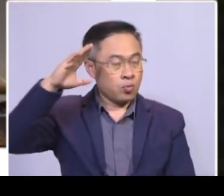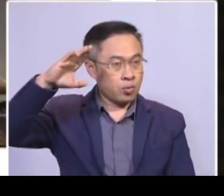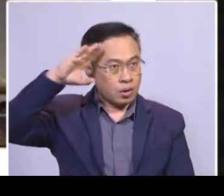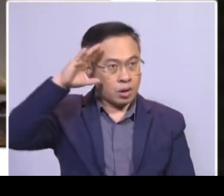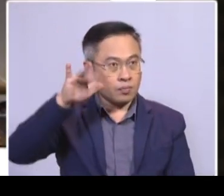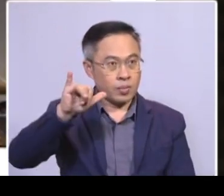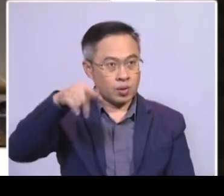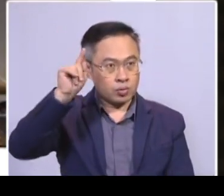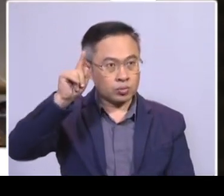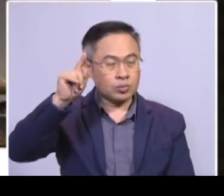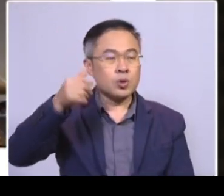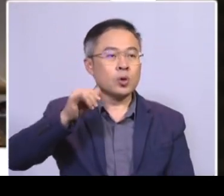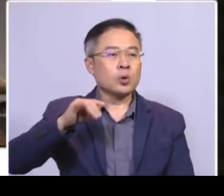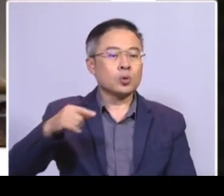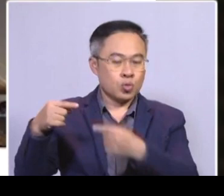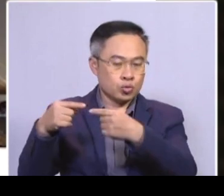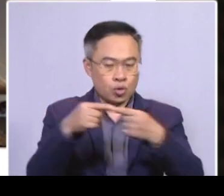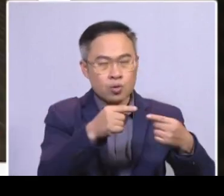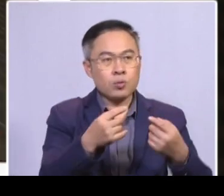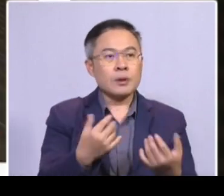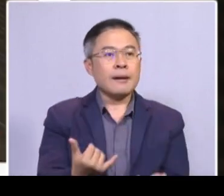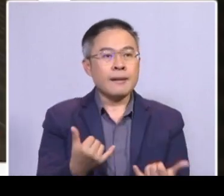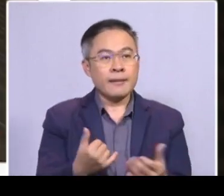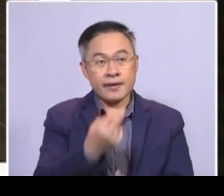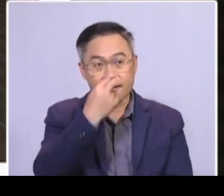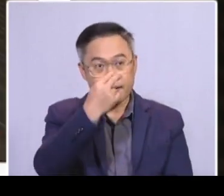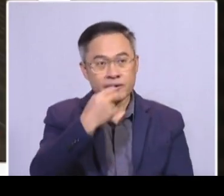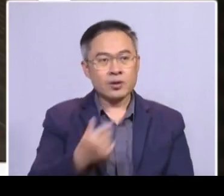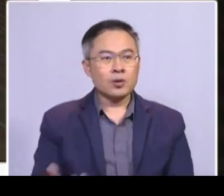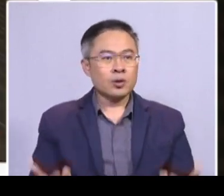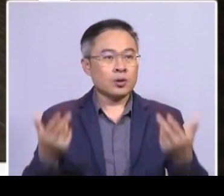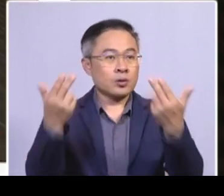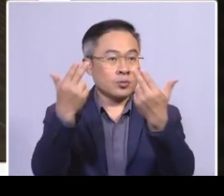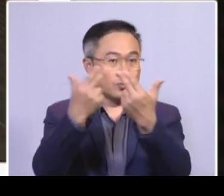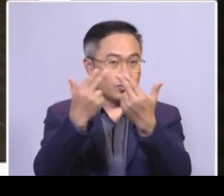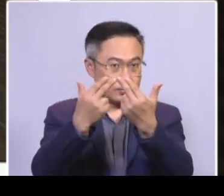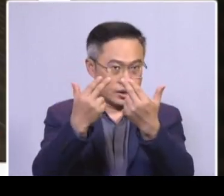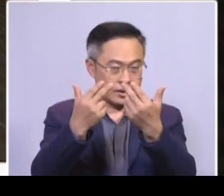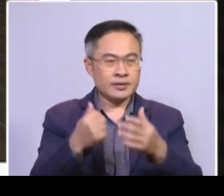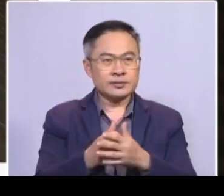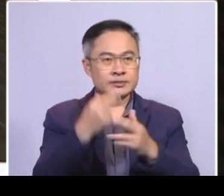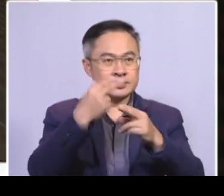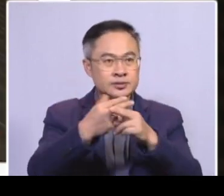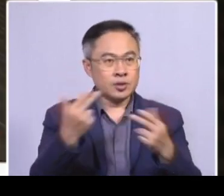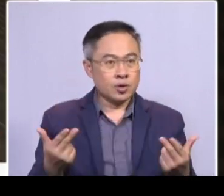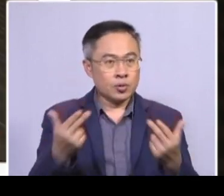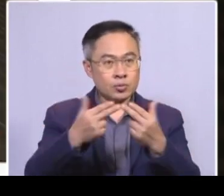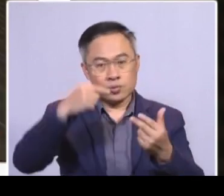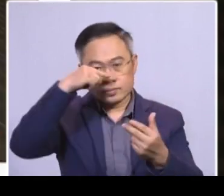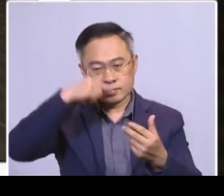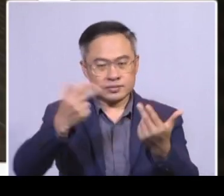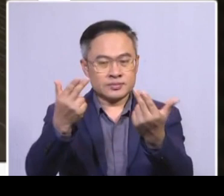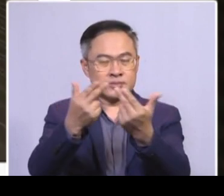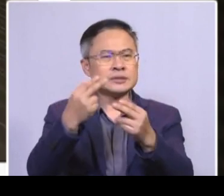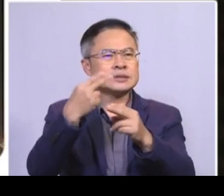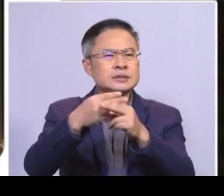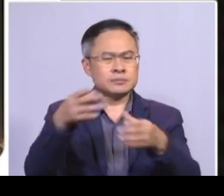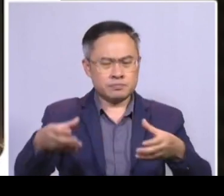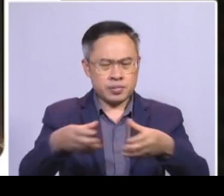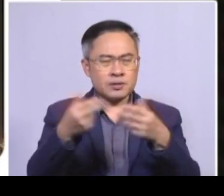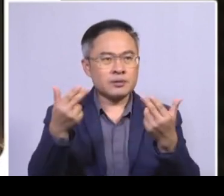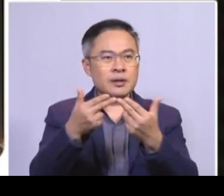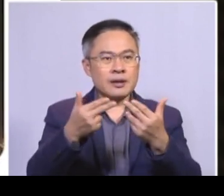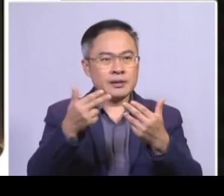ก้อยู ่ตัวสีฟ้า ตรงนั้น มันเขียนว่ารวมไทยสร้างชาติแล้วก็ด้านล่างเนี่ยจะเป็น22มีเลขเครื่องหมายกากบาทด้